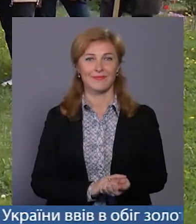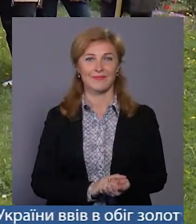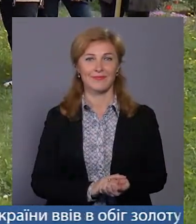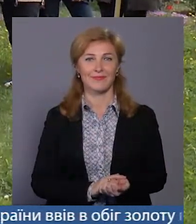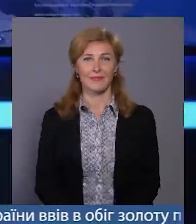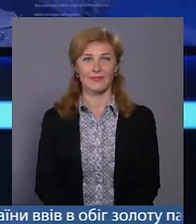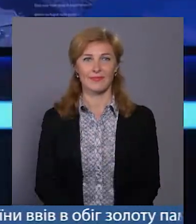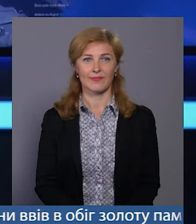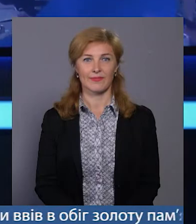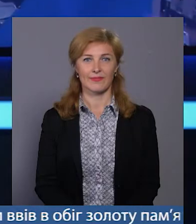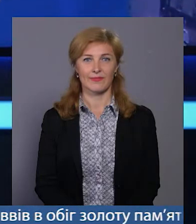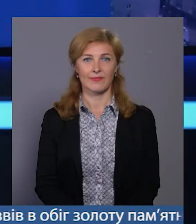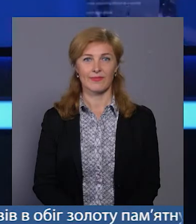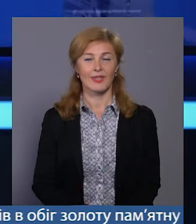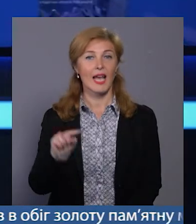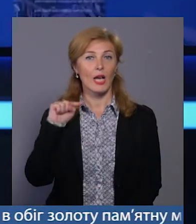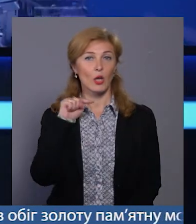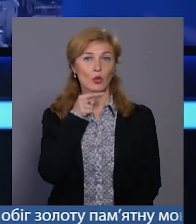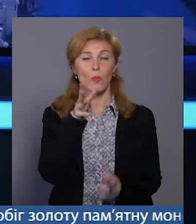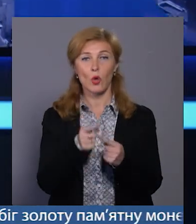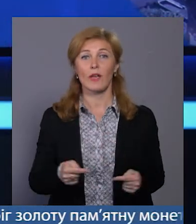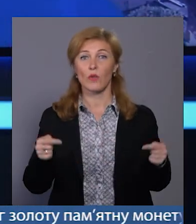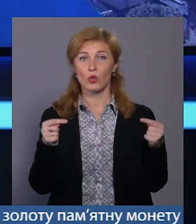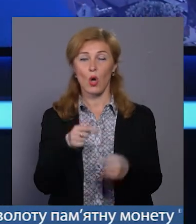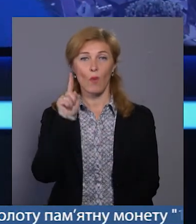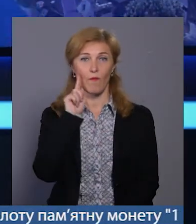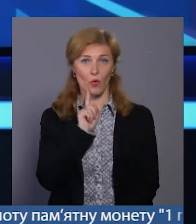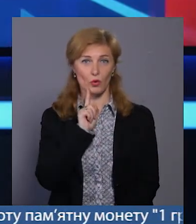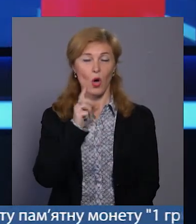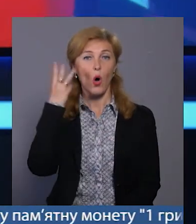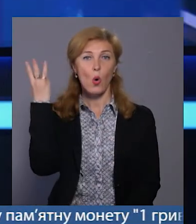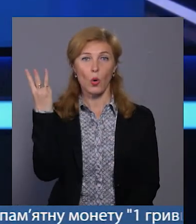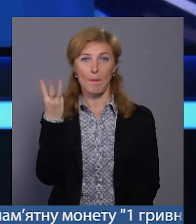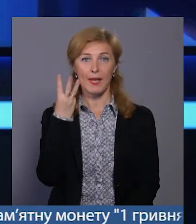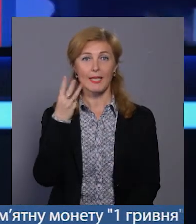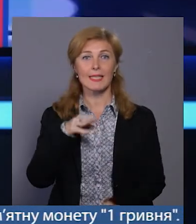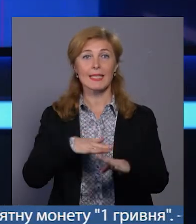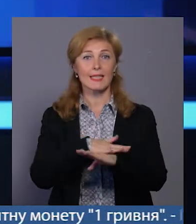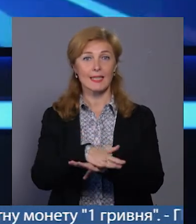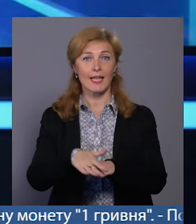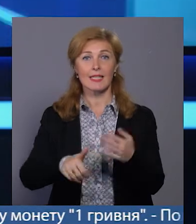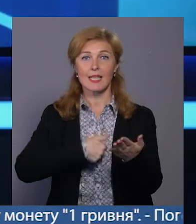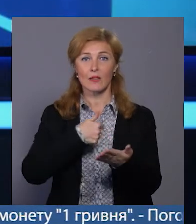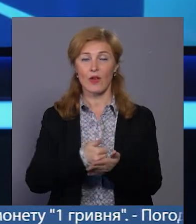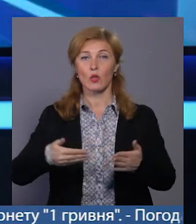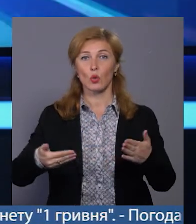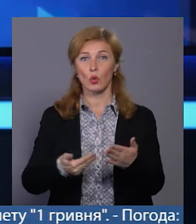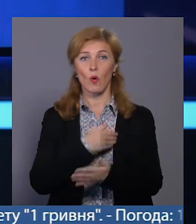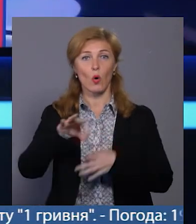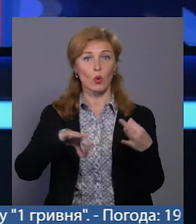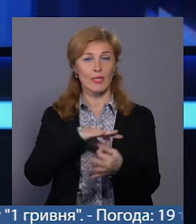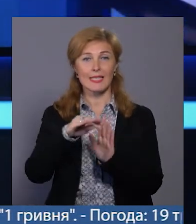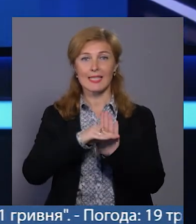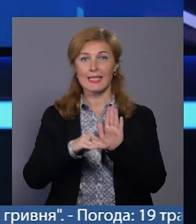міста. Економно і водночас комфортно. У Хмельницькій тергромаді затвердили нову концепцію